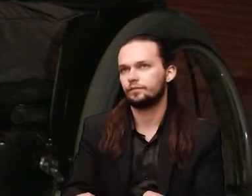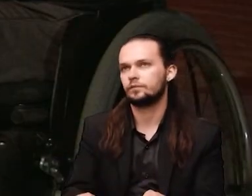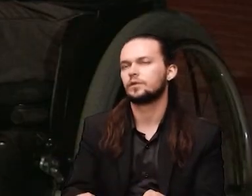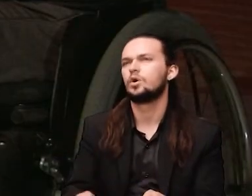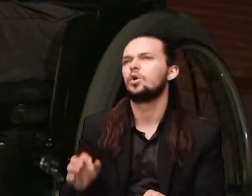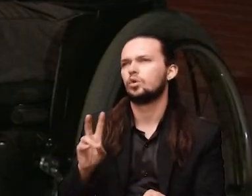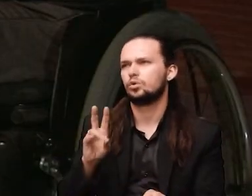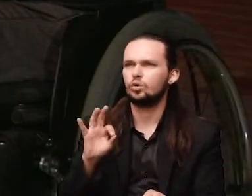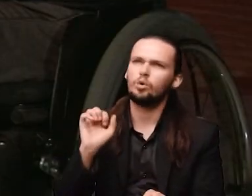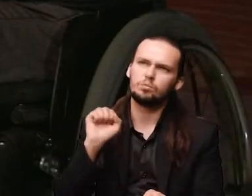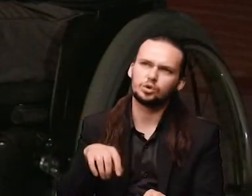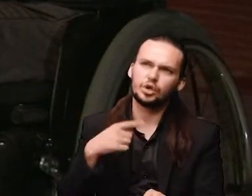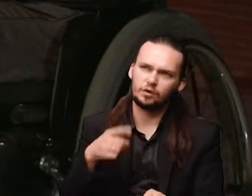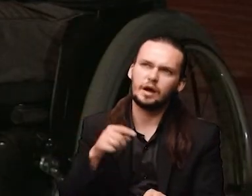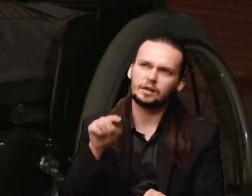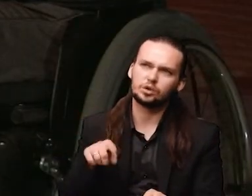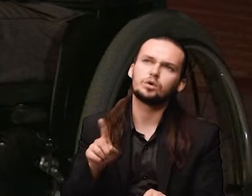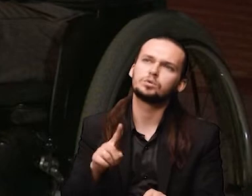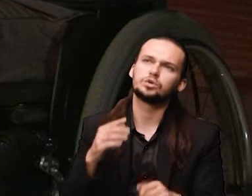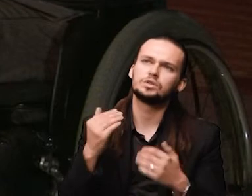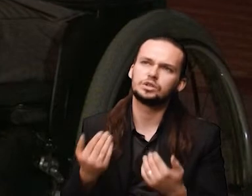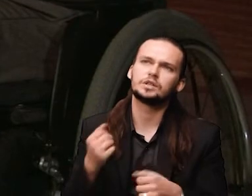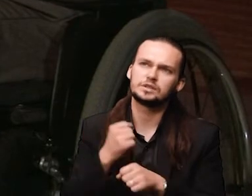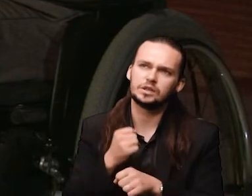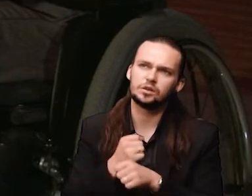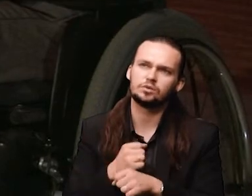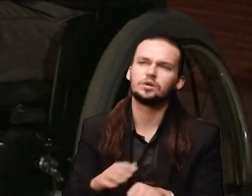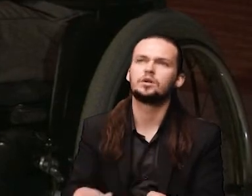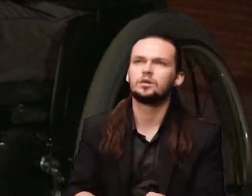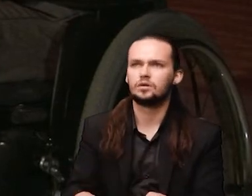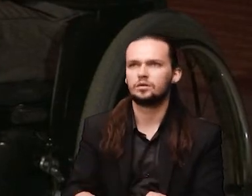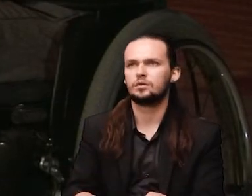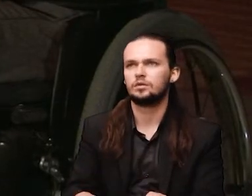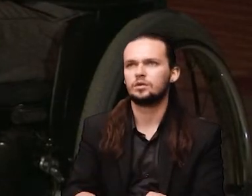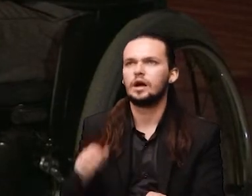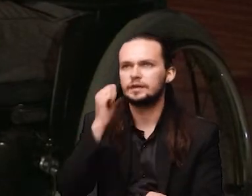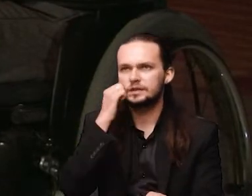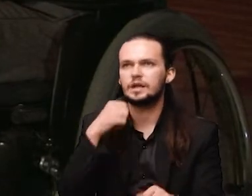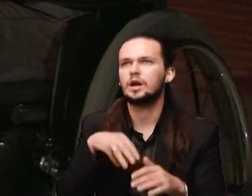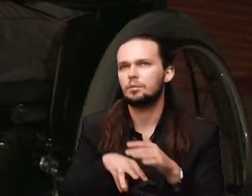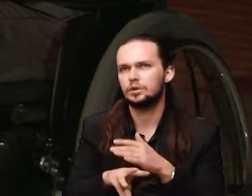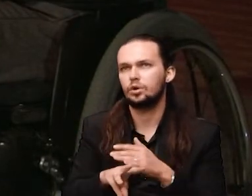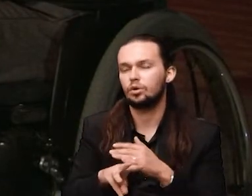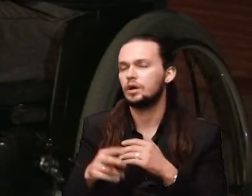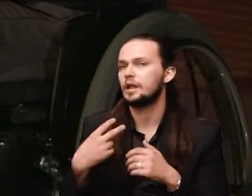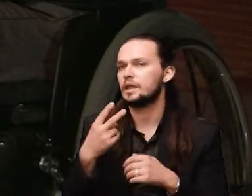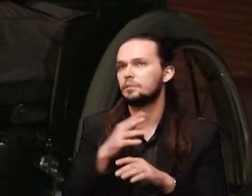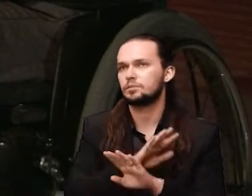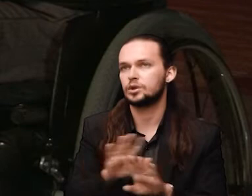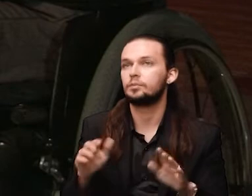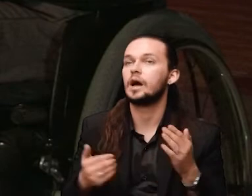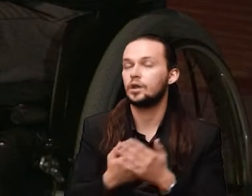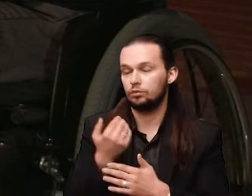здесь можно говорить о том, что это нужно делать. Ну, например, то же самое лондонское метро. Оно старое метро, оно не